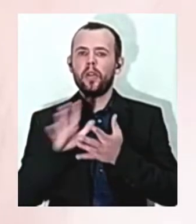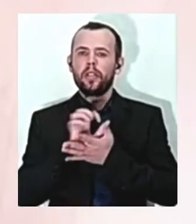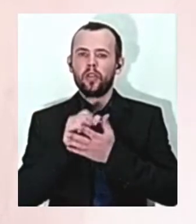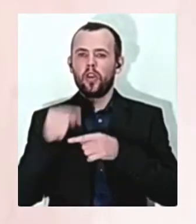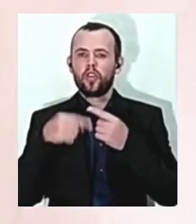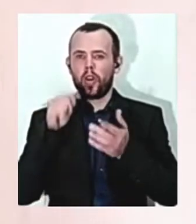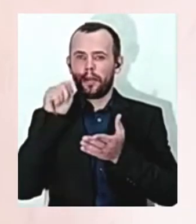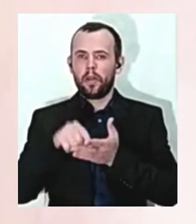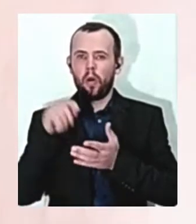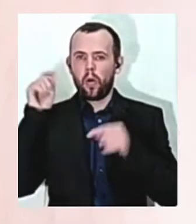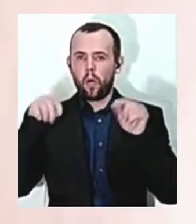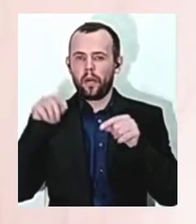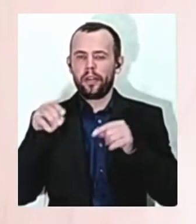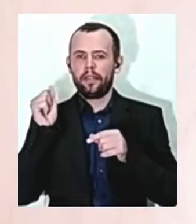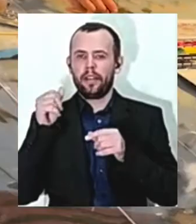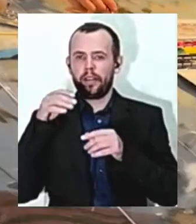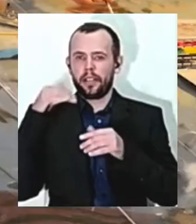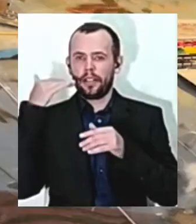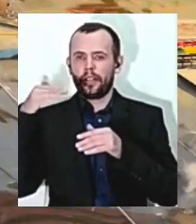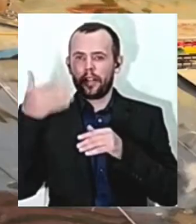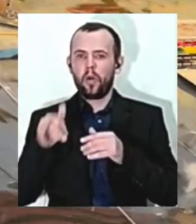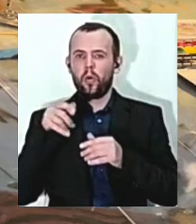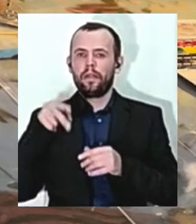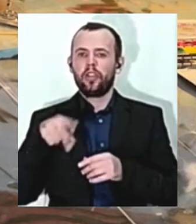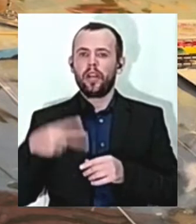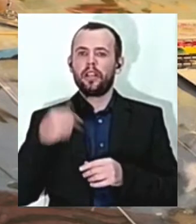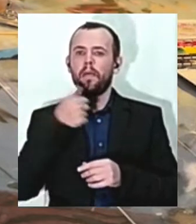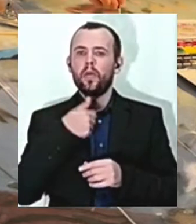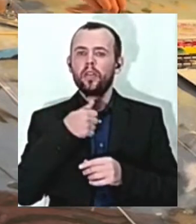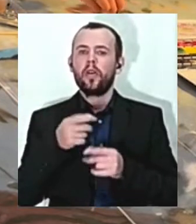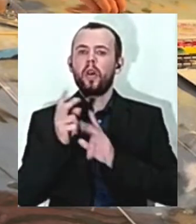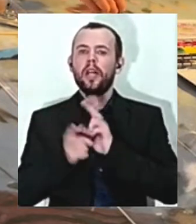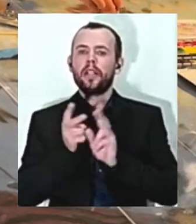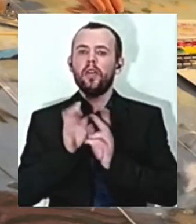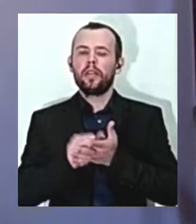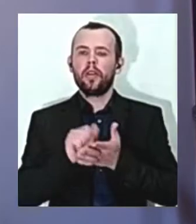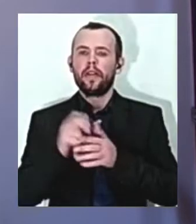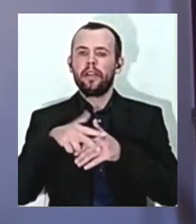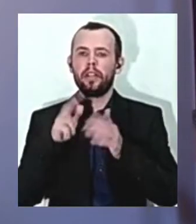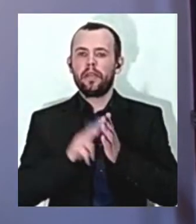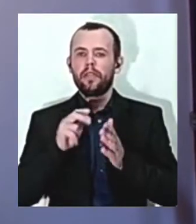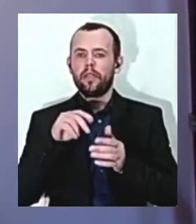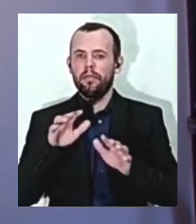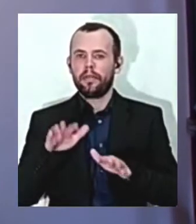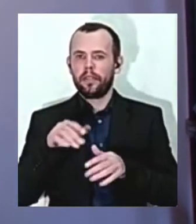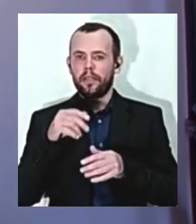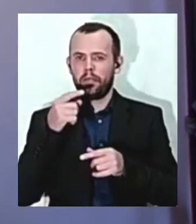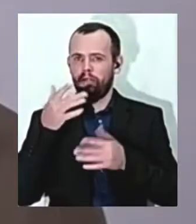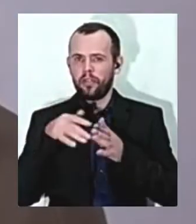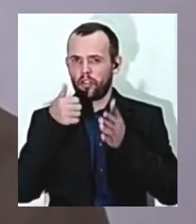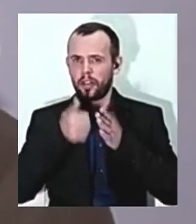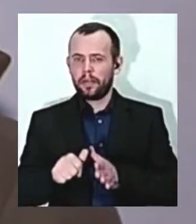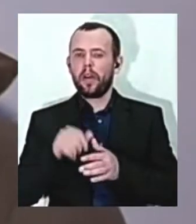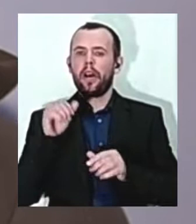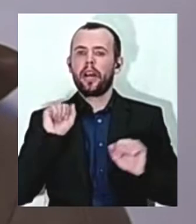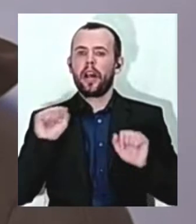падіння шматка стелі у 2020 році. Реставрацією займаються 18 майстрів близько півроку. Керівник проєкту відновлення картини